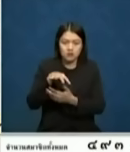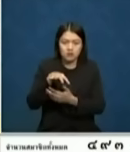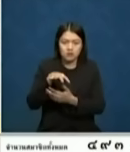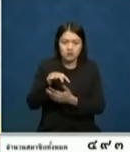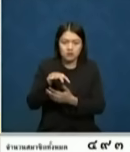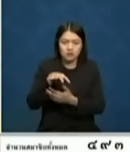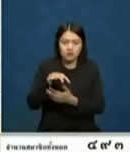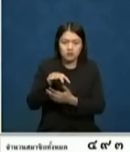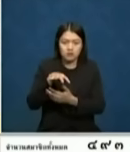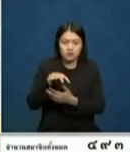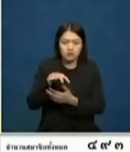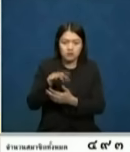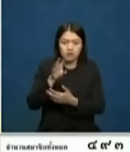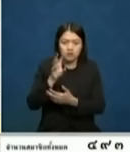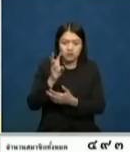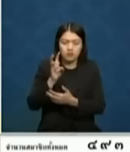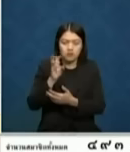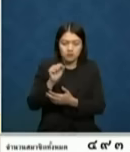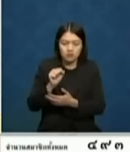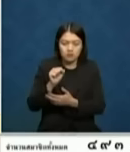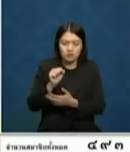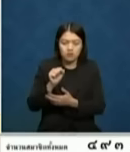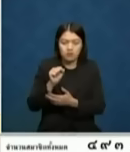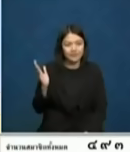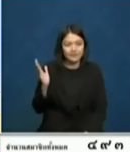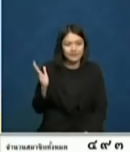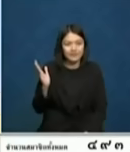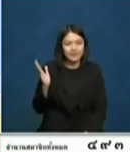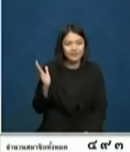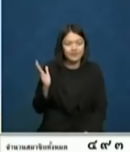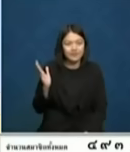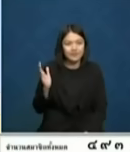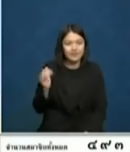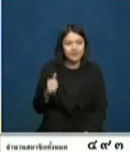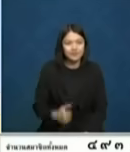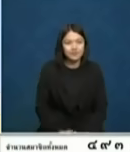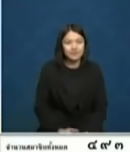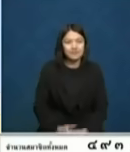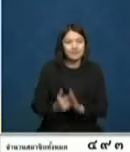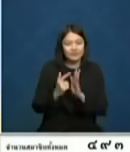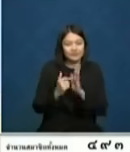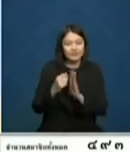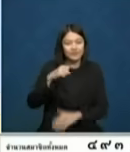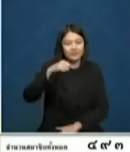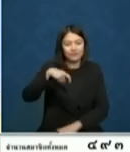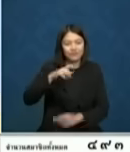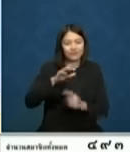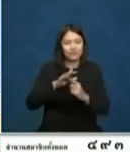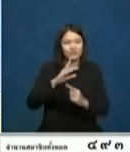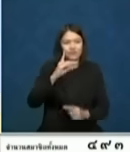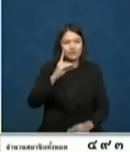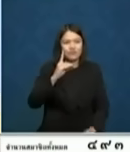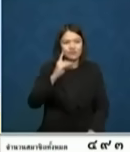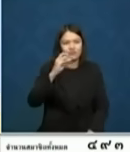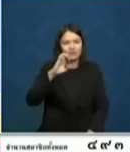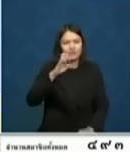อีกเหมือนกันที่เรารายงานไปเมื่อวานนี้ครับแล้วก็ล่าสุดเนี่ยเพจของพรรคประชาชนถึงขั้นขออภัยข้อมูล